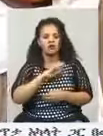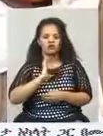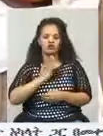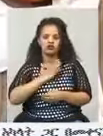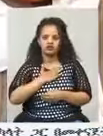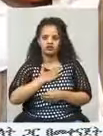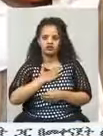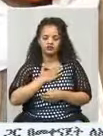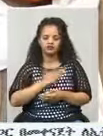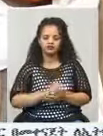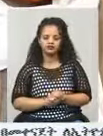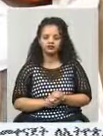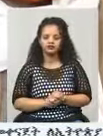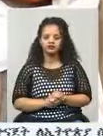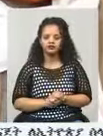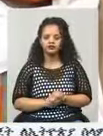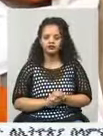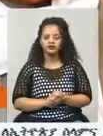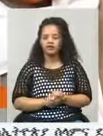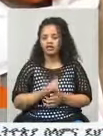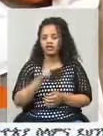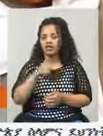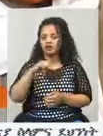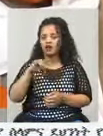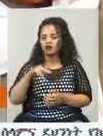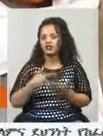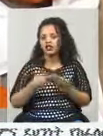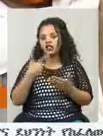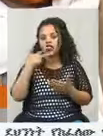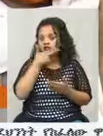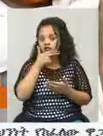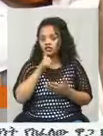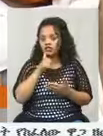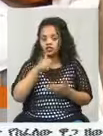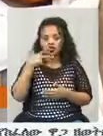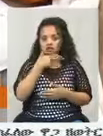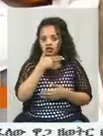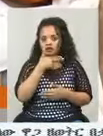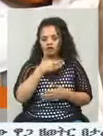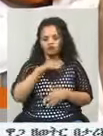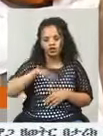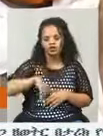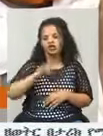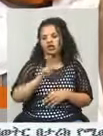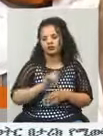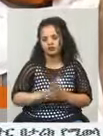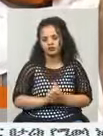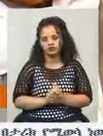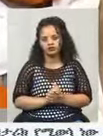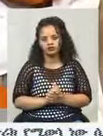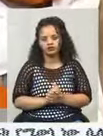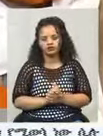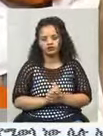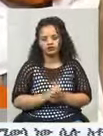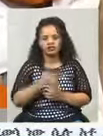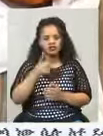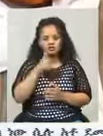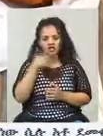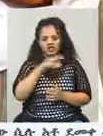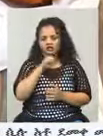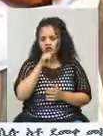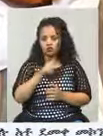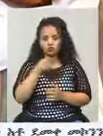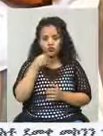ሃይማኖታችን። ኡስታዞች፣ ኢማሞች ይሄ ግርዛት መቅራት አለበት፣ አታስገርዙ